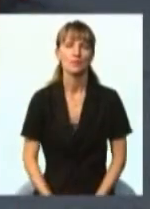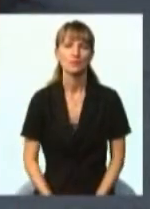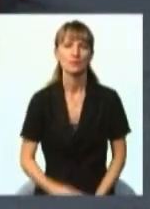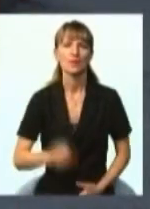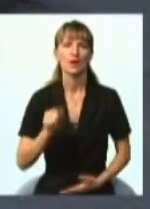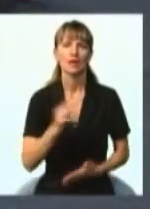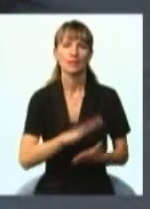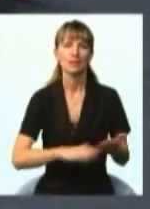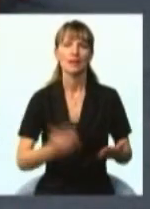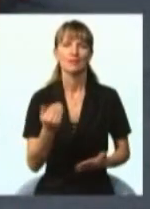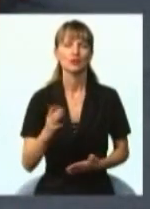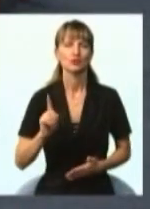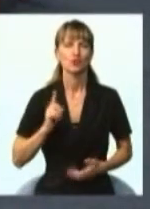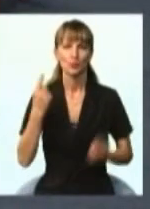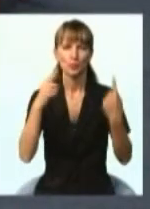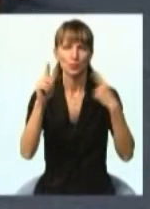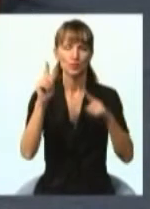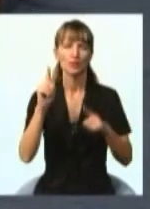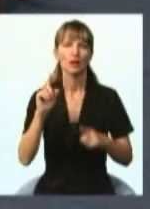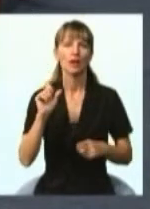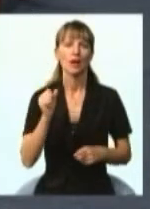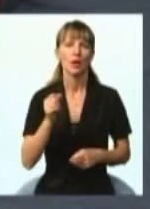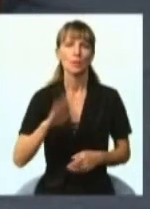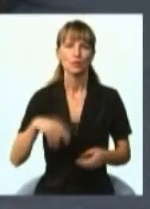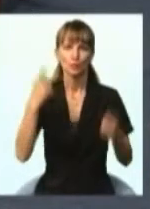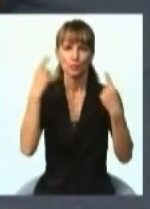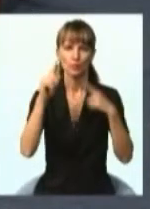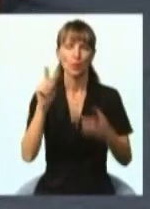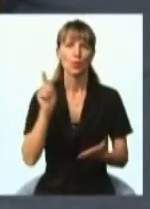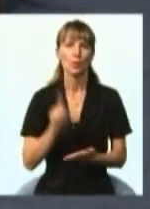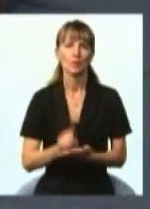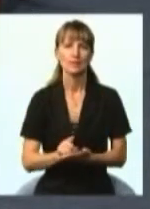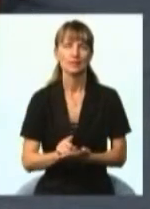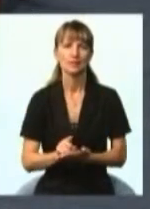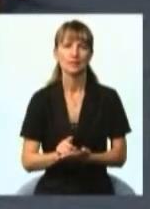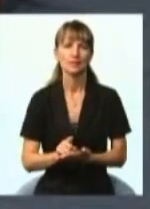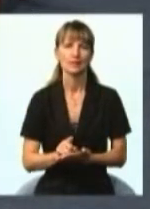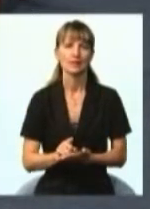а далі на вас чекає мультик. А після цього мультфільму